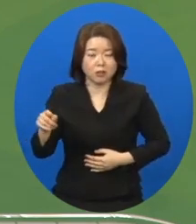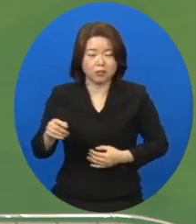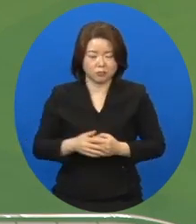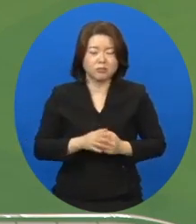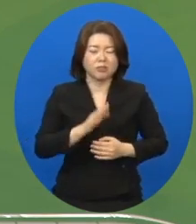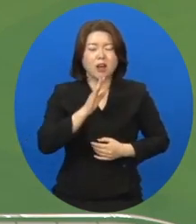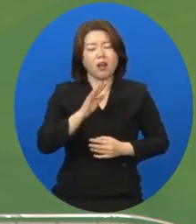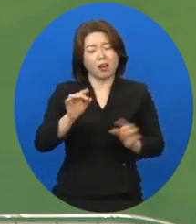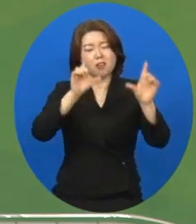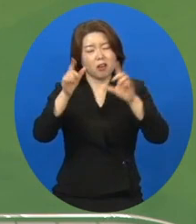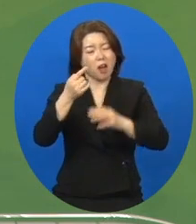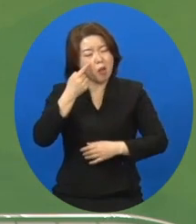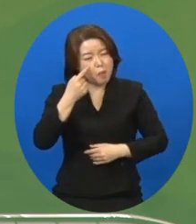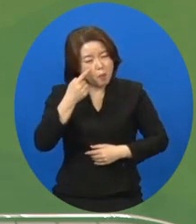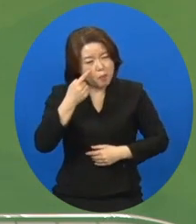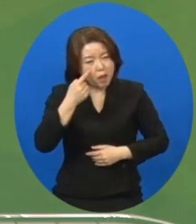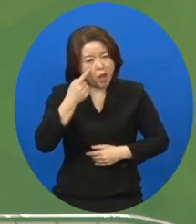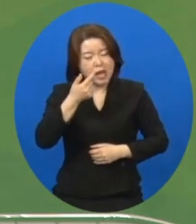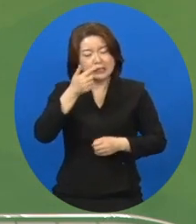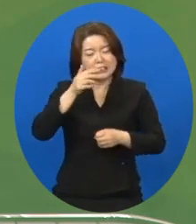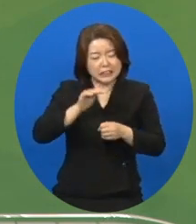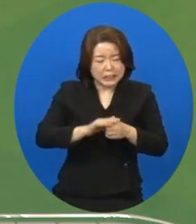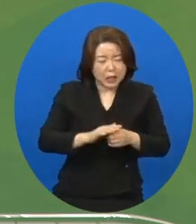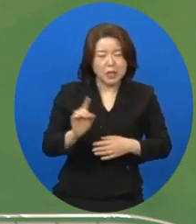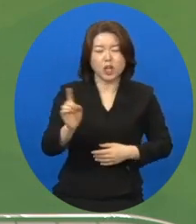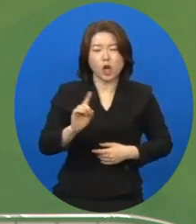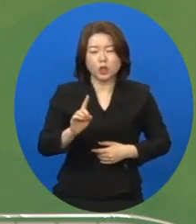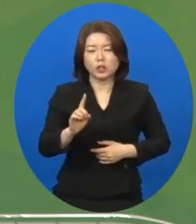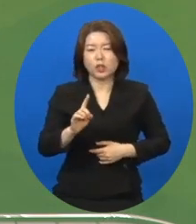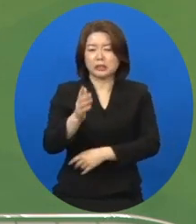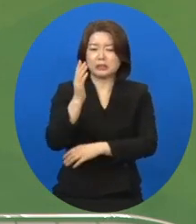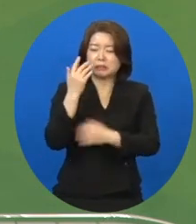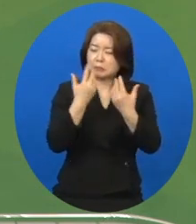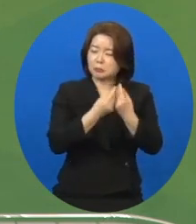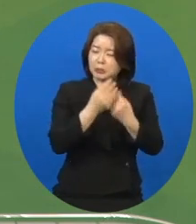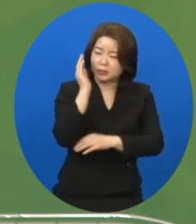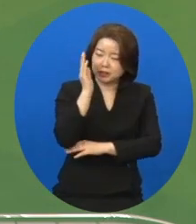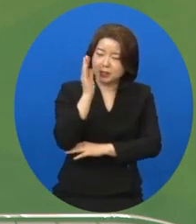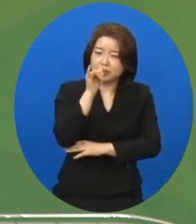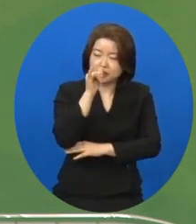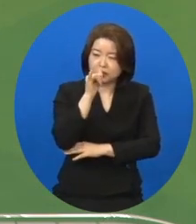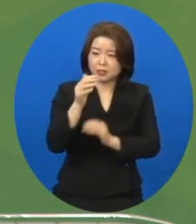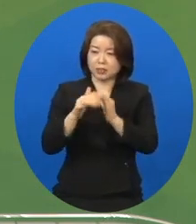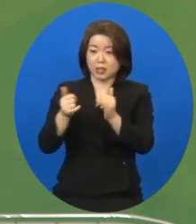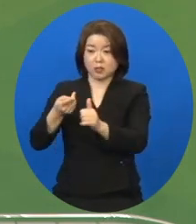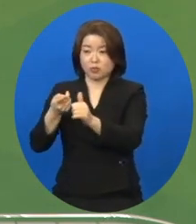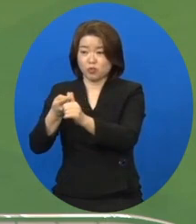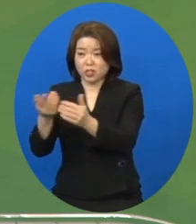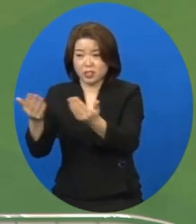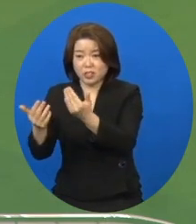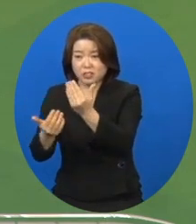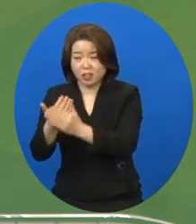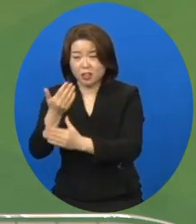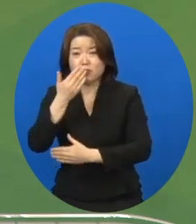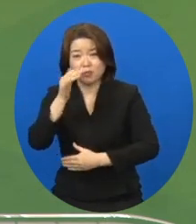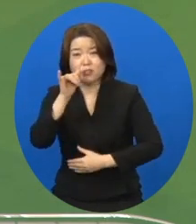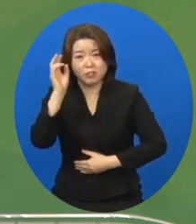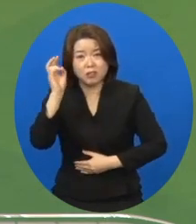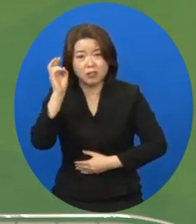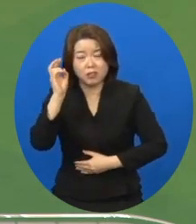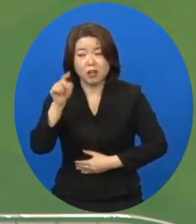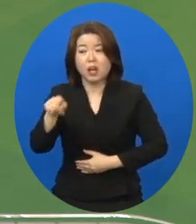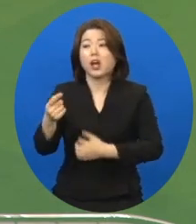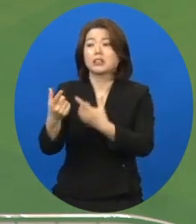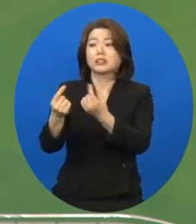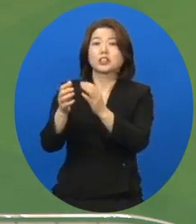보면 정말 기가 막힌 어떤 사연이 있어서 사람 죽이는 일도 있을 수는 있죠. 아, 그런